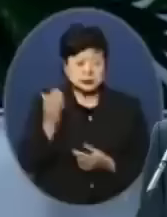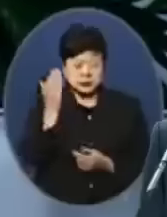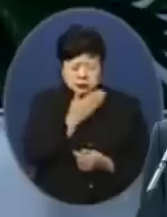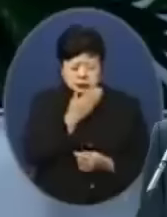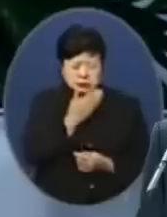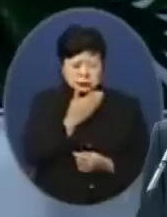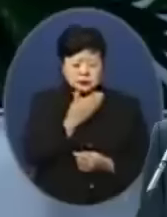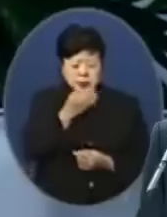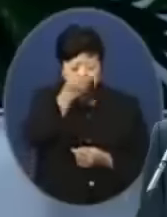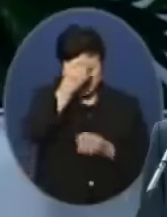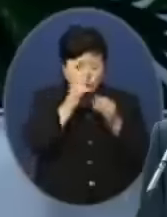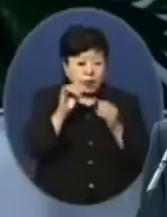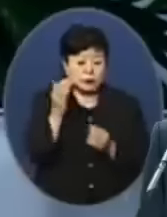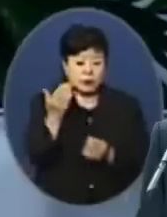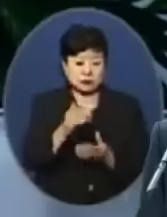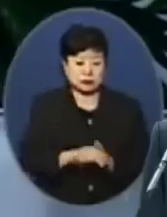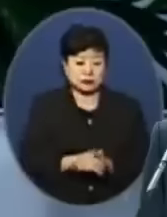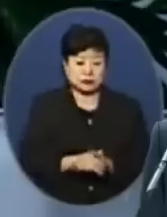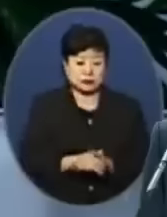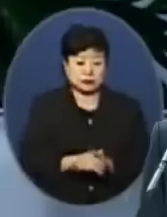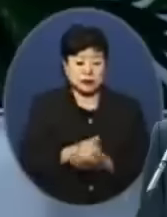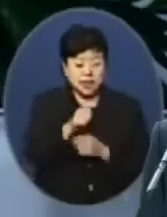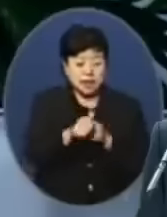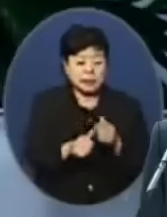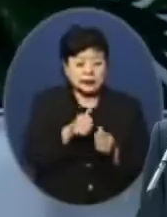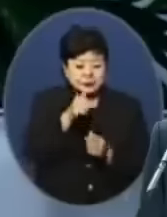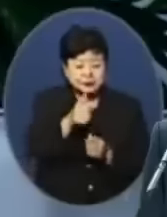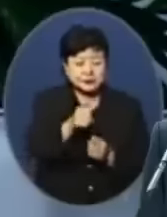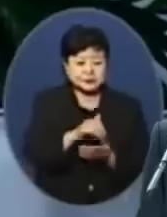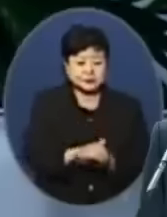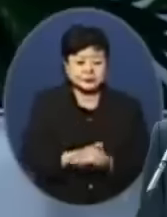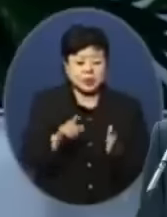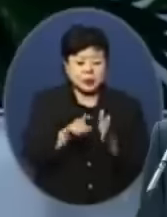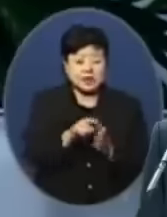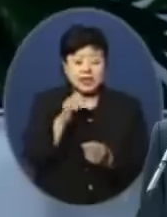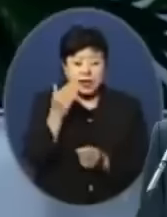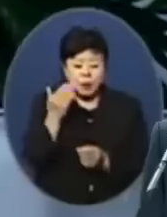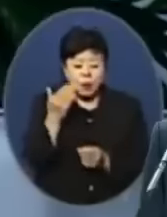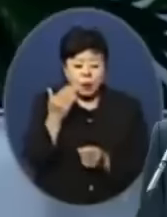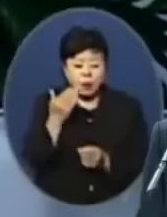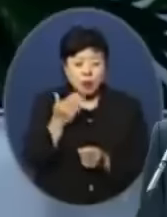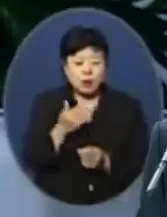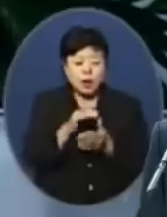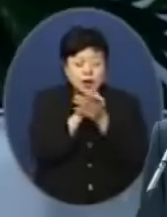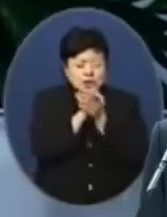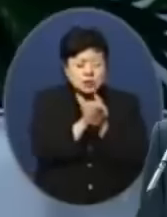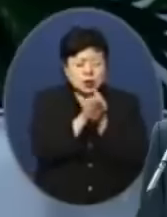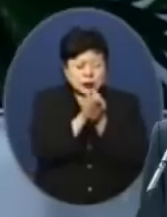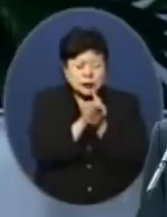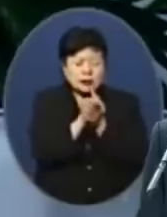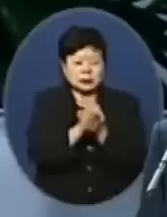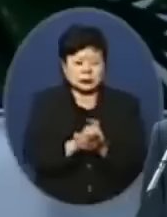신실한 크리스찬이 되었습니다. 하나님을 믿게 되고 그렇게 기도하는데